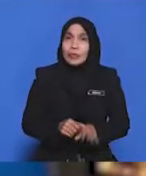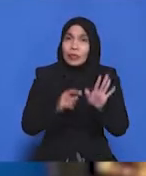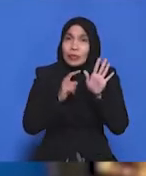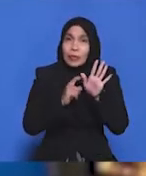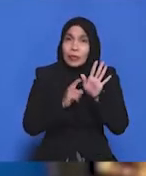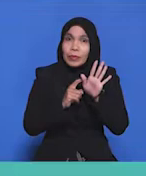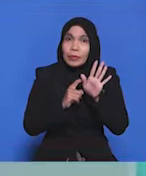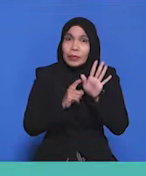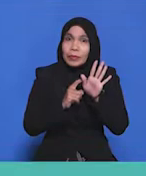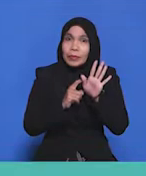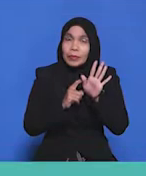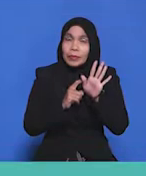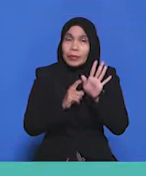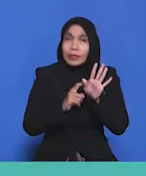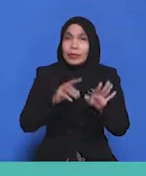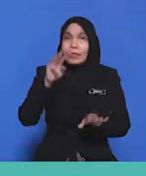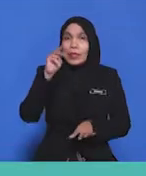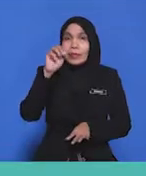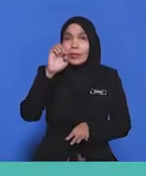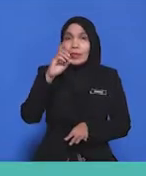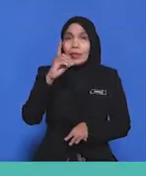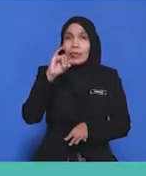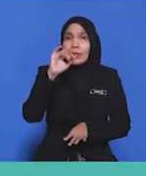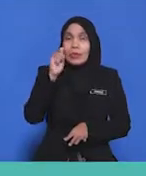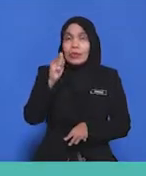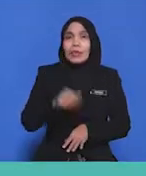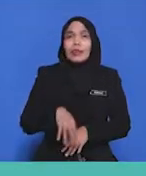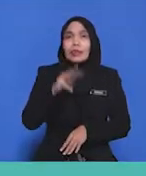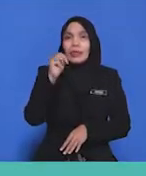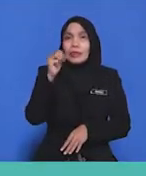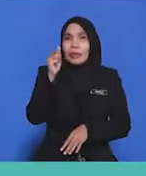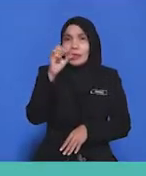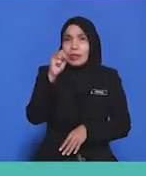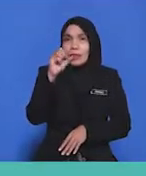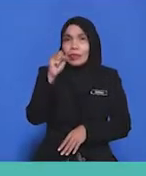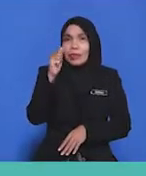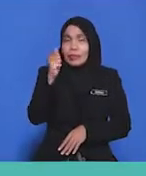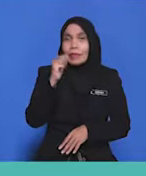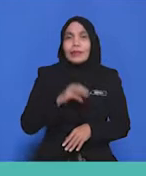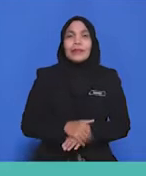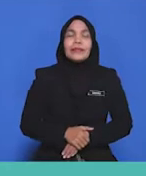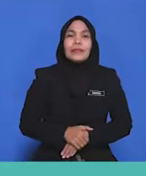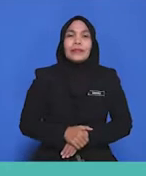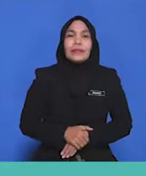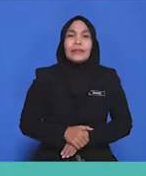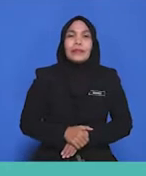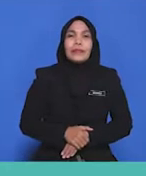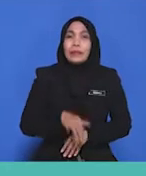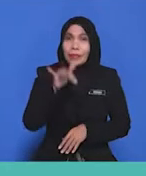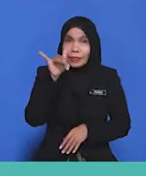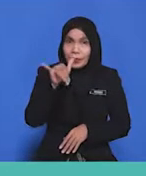kelima, ejen media massa. Apa itu media massa?